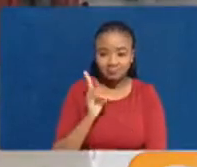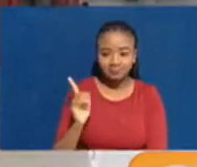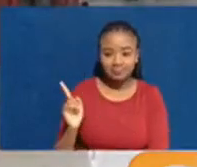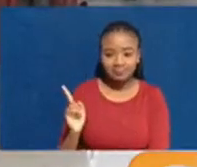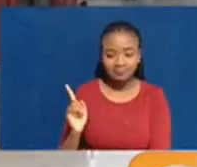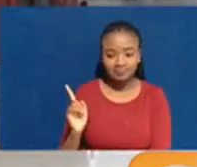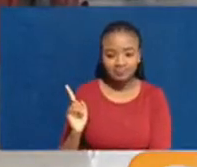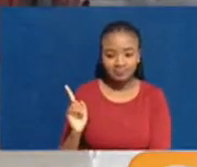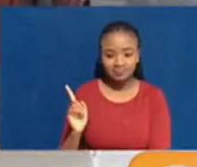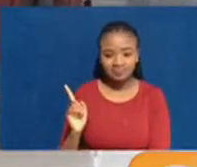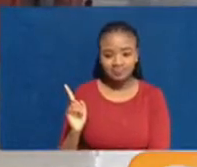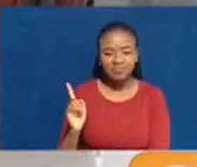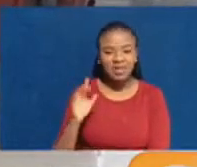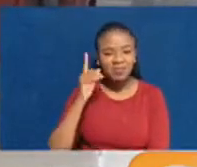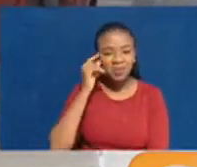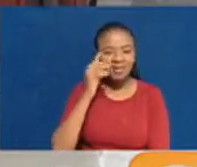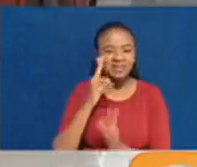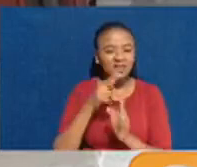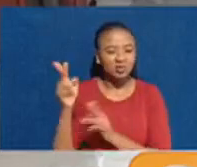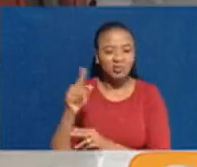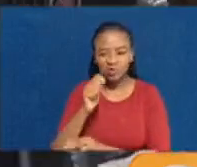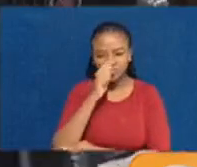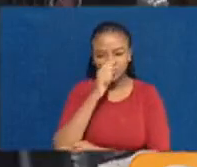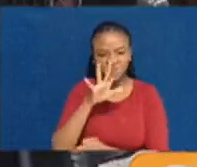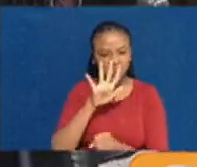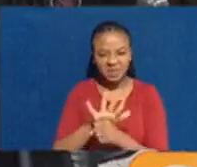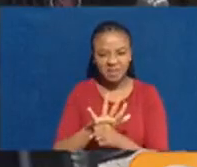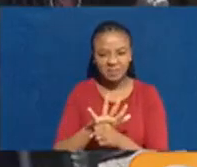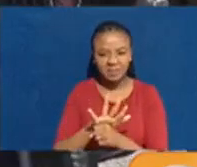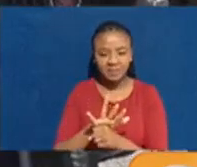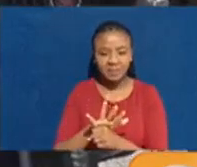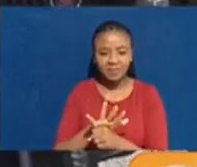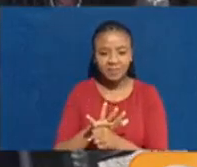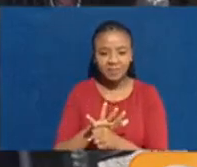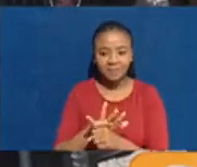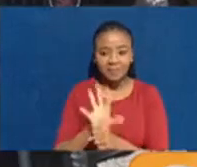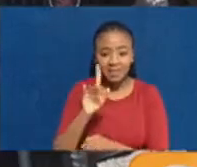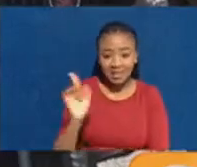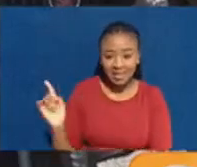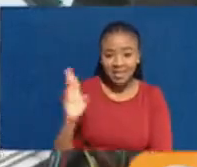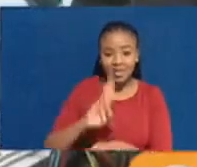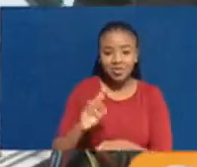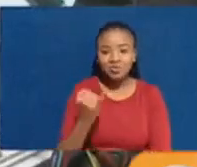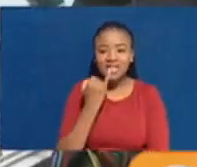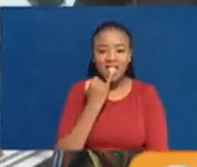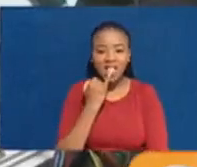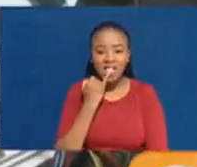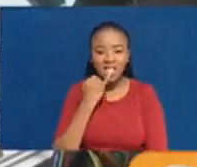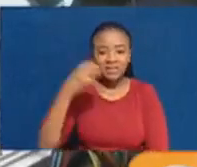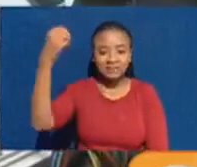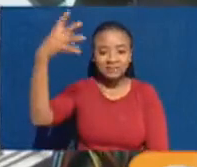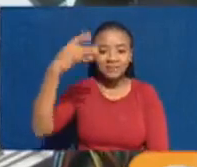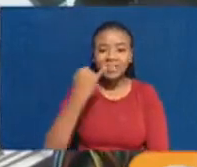linaloshabikia sana uchukuzi wa tuktuk. Tuktuk hii inatumia umeme pekee. Betri zake zinatiwa chaji kwa saa